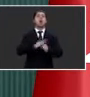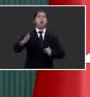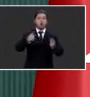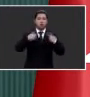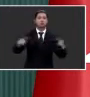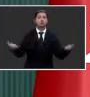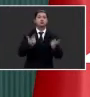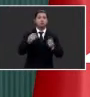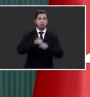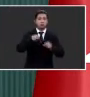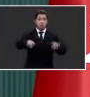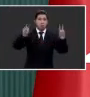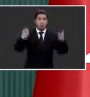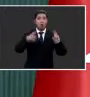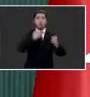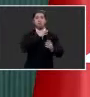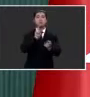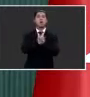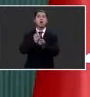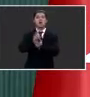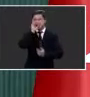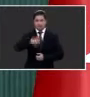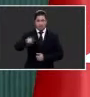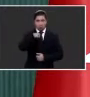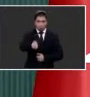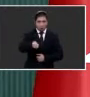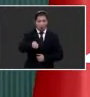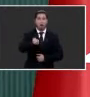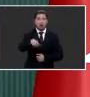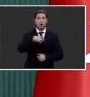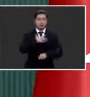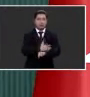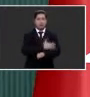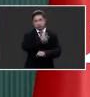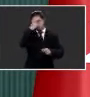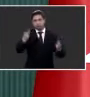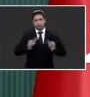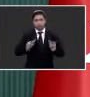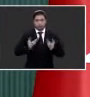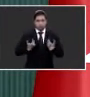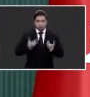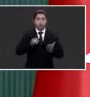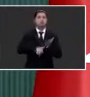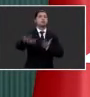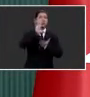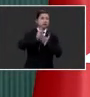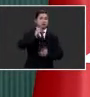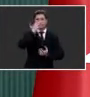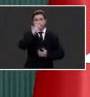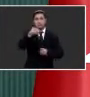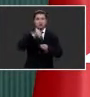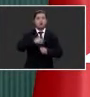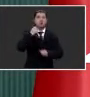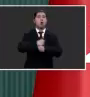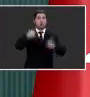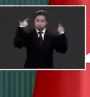kurulunda bu hususları muhataplarımızla paylaşarak kendi vatandaşlarımıza ve tüm insanlığa karşı